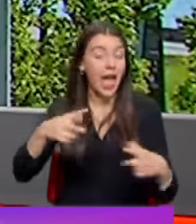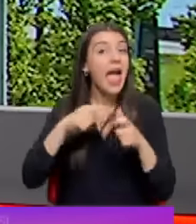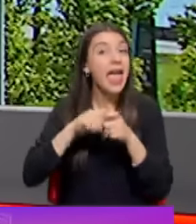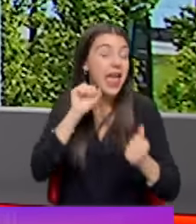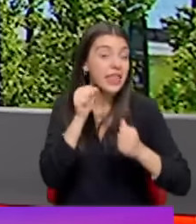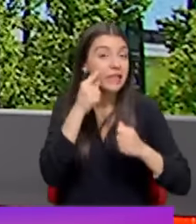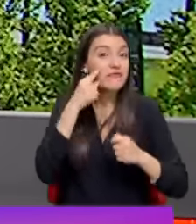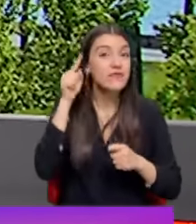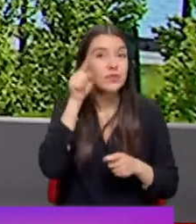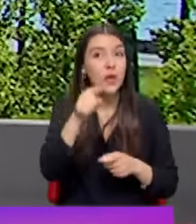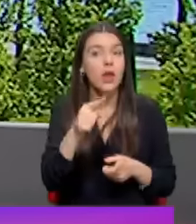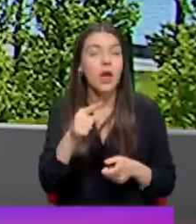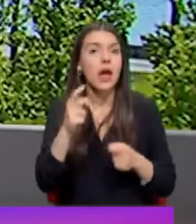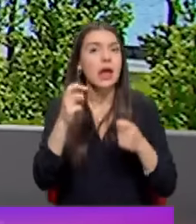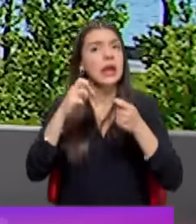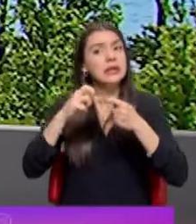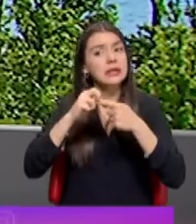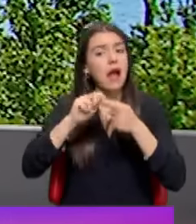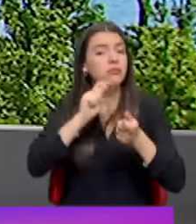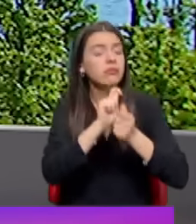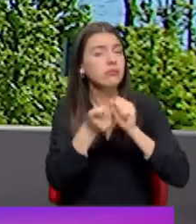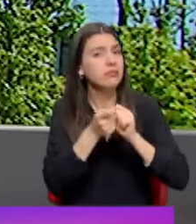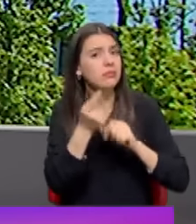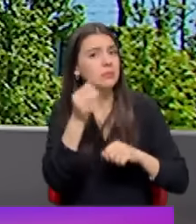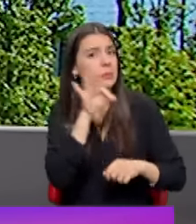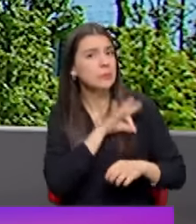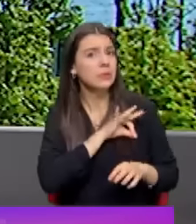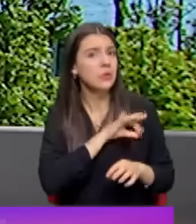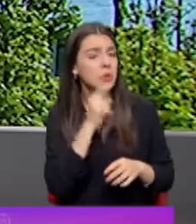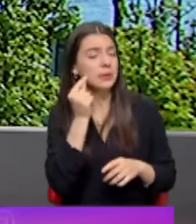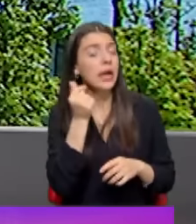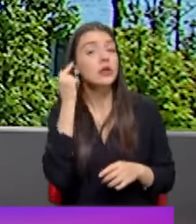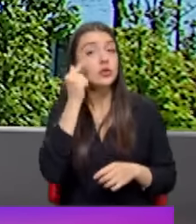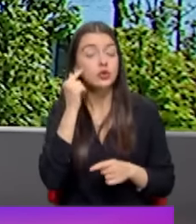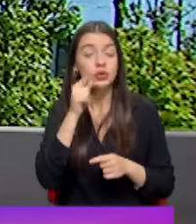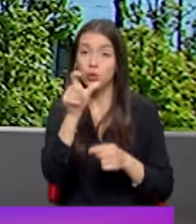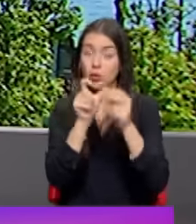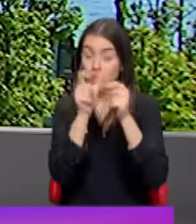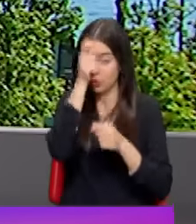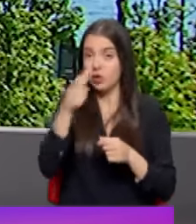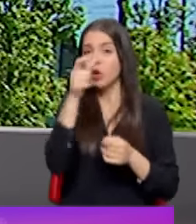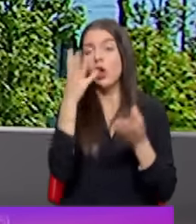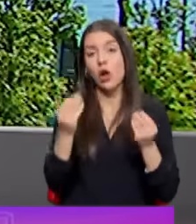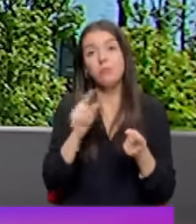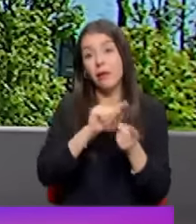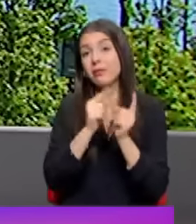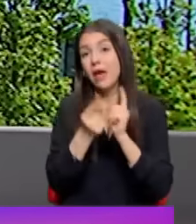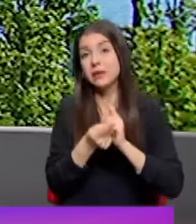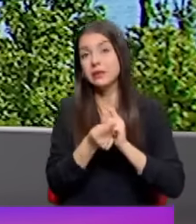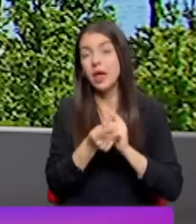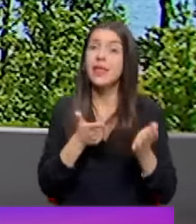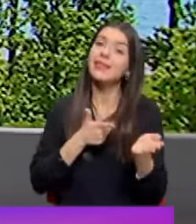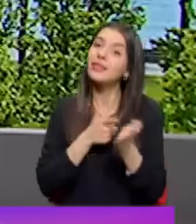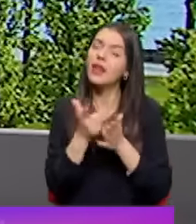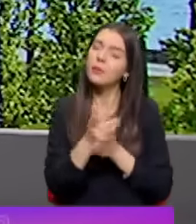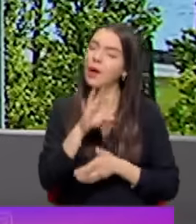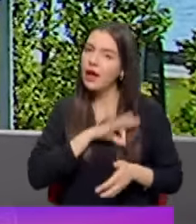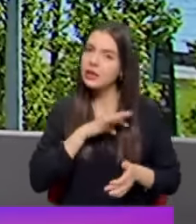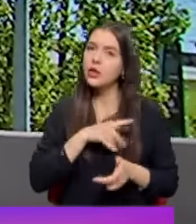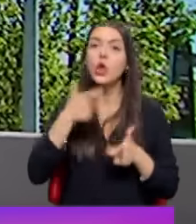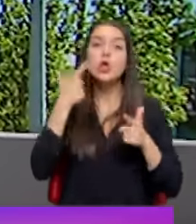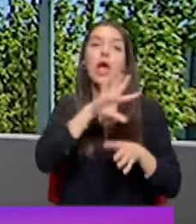enerjinin acaba ranta mı gidiyor diye düşündürdüğü bir ülke olmak yerine, üreticisinin kazandığı, köylüsünün köyünde